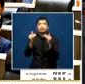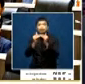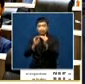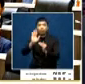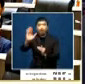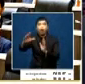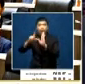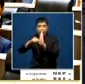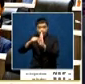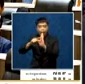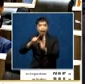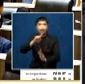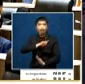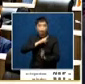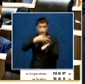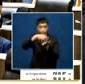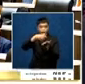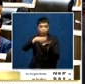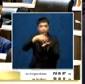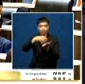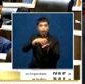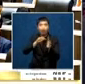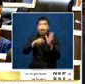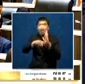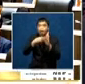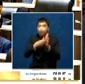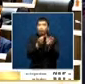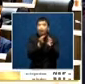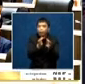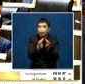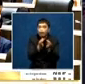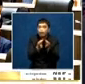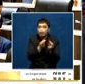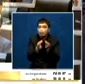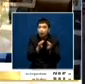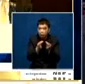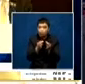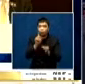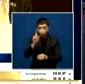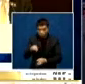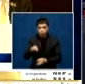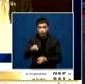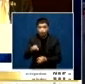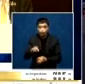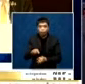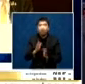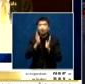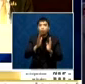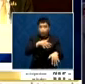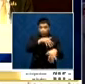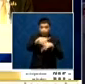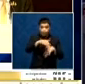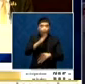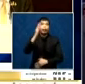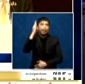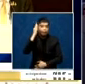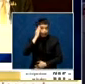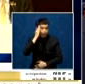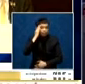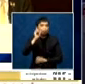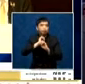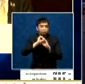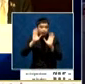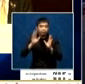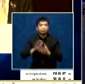ะมันกองสูงขึ้นสูงขึ้น ครับ คนมันก็ยังทนอยู ่ฮะครับ คนมันก็จะทนได้อยู่อะไรแบบเนี้ย ครับ ก็เคยดูมันใช่ ผมถึงผมว่าเมื่อวาน